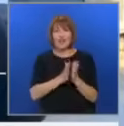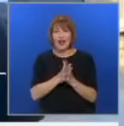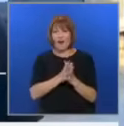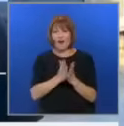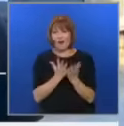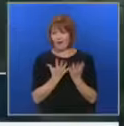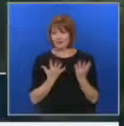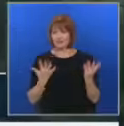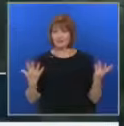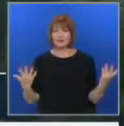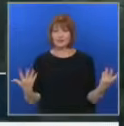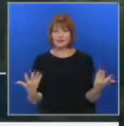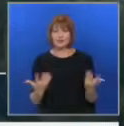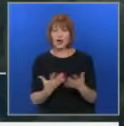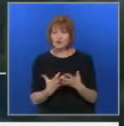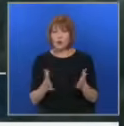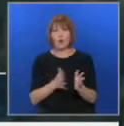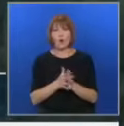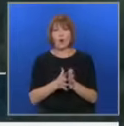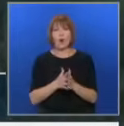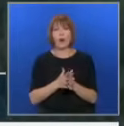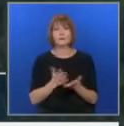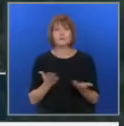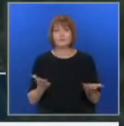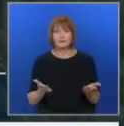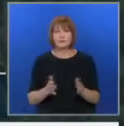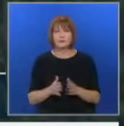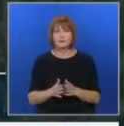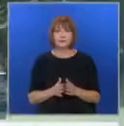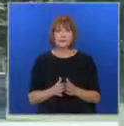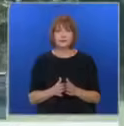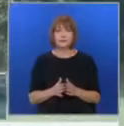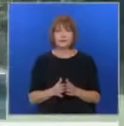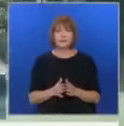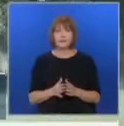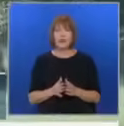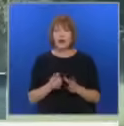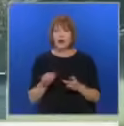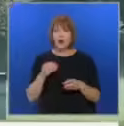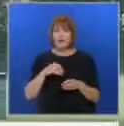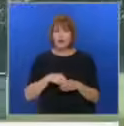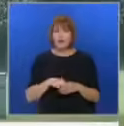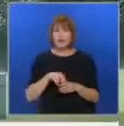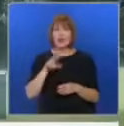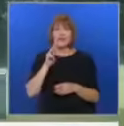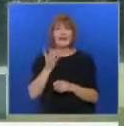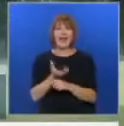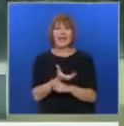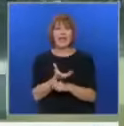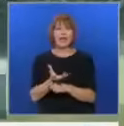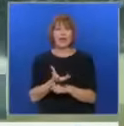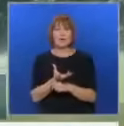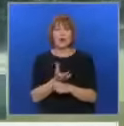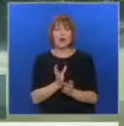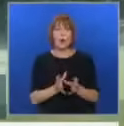пожарникарите, доброволците, между пожара и домовете на хората. В гасенето днес се включиха и два хеликоптера от състава